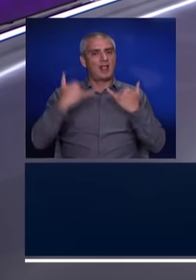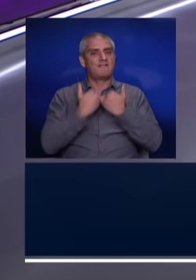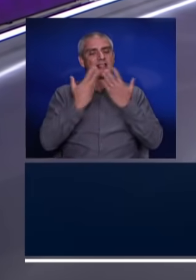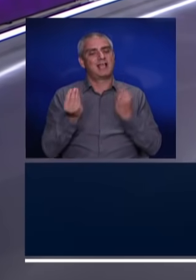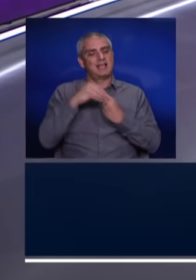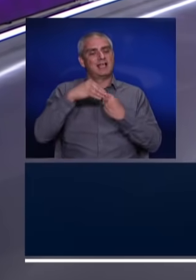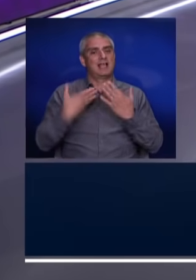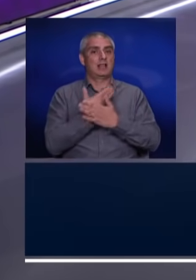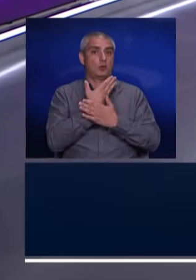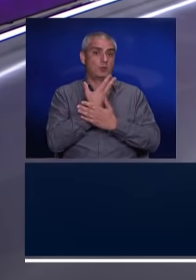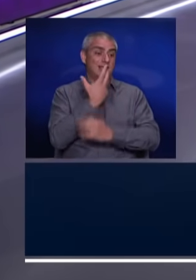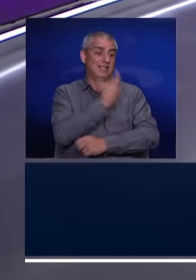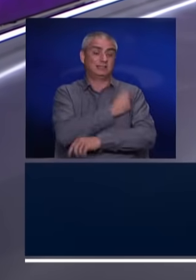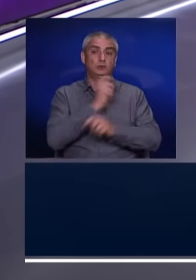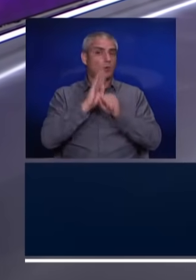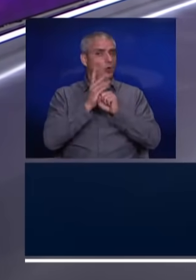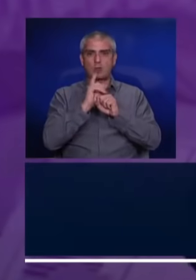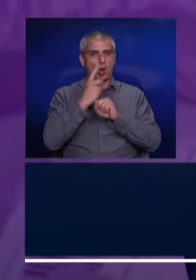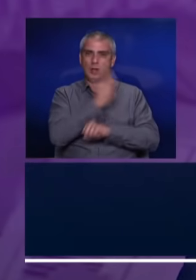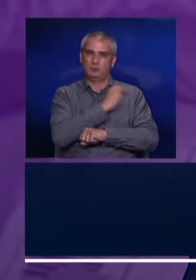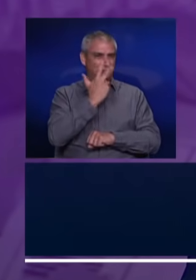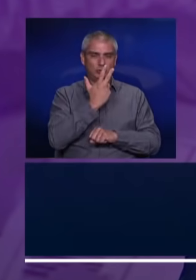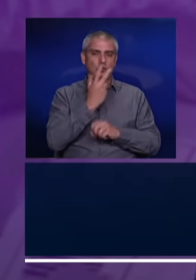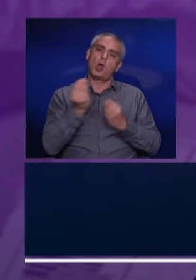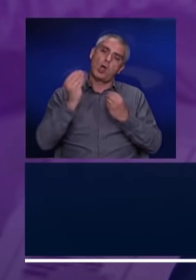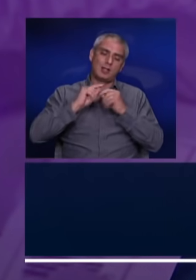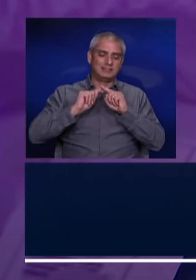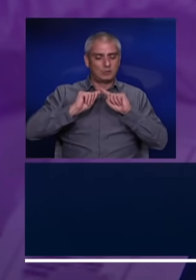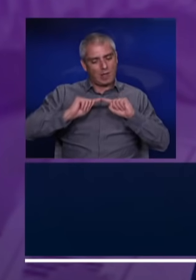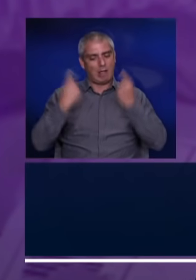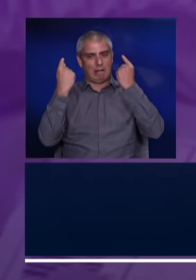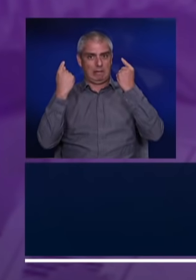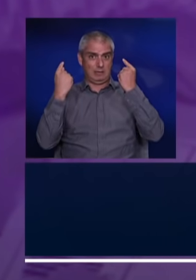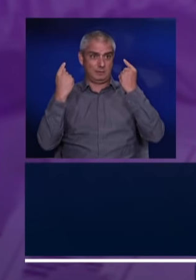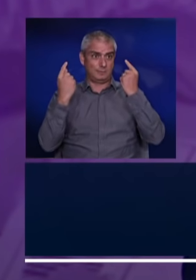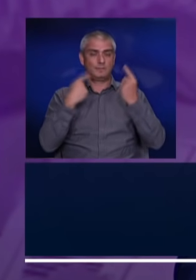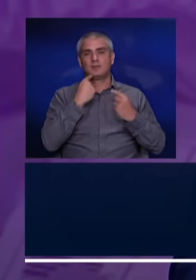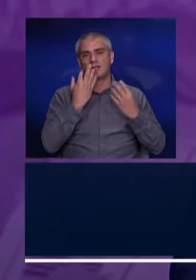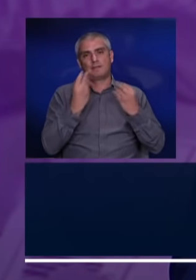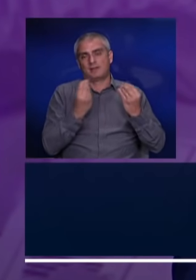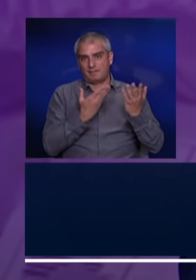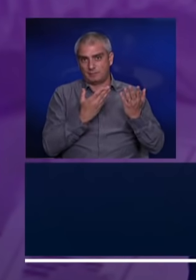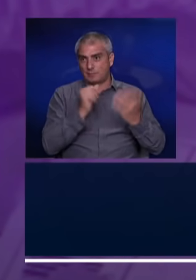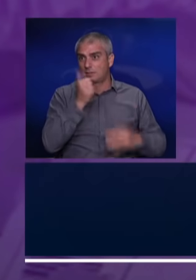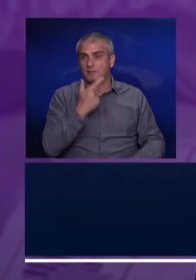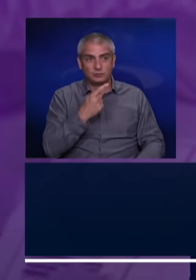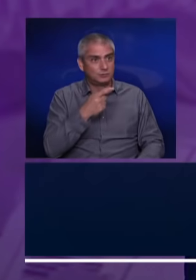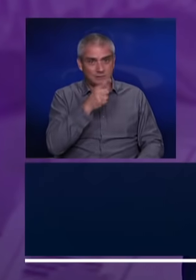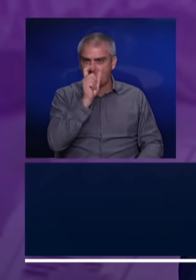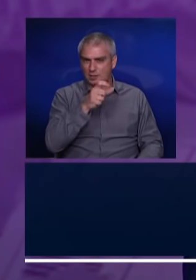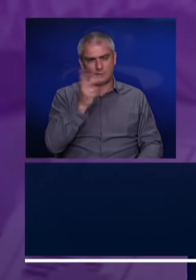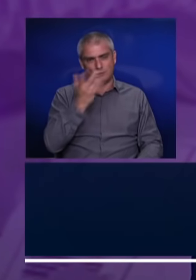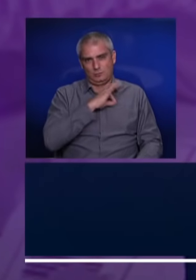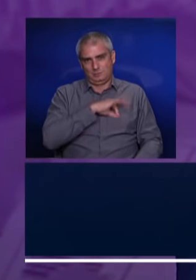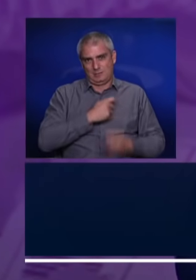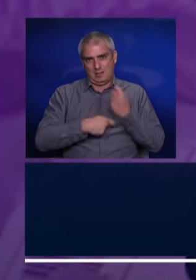לחיסון. חיסון קורונה, אבל לא בוסטר של החיסון הקיים, אלא עוד חיסון אחר. נגיד כמה דברים לצד זה. קודם כל, מדובר באדם שיש לו אינטרס